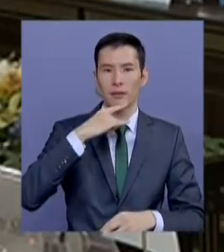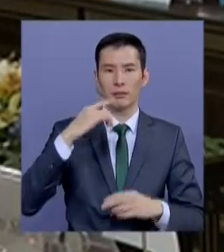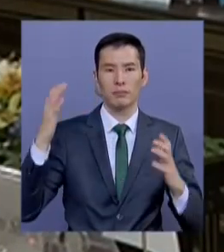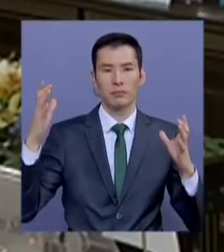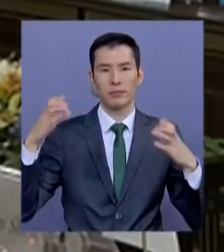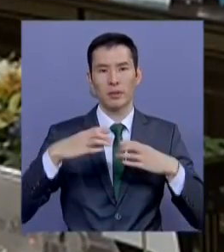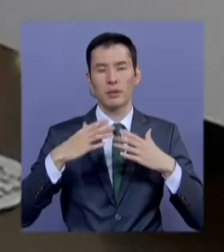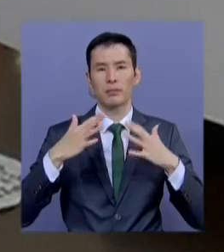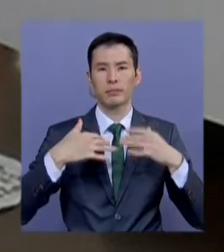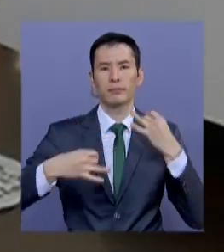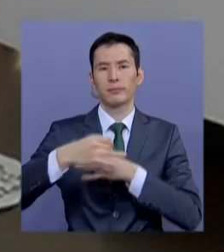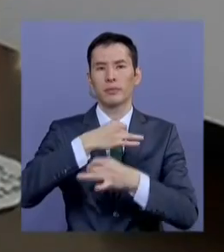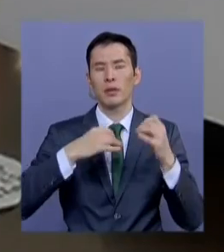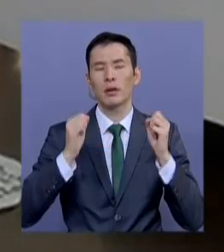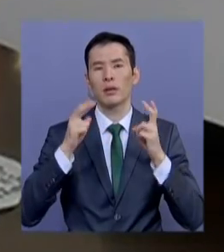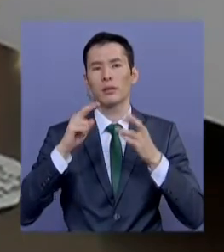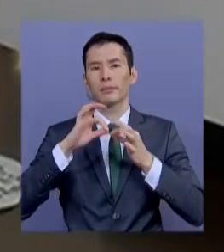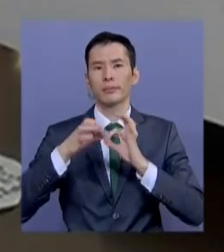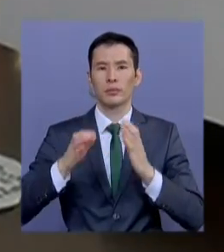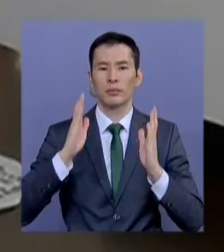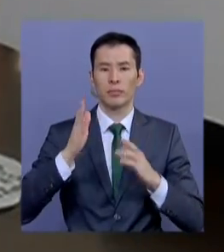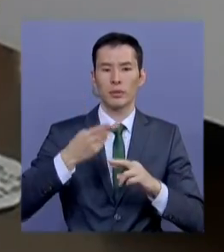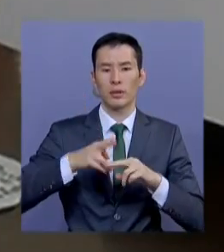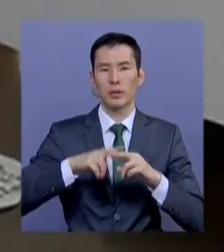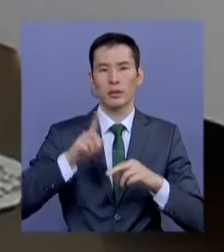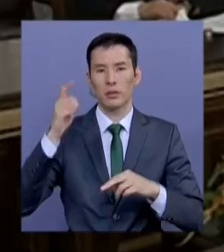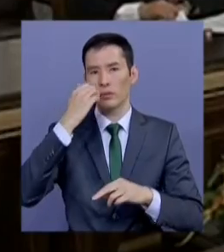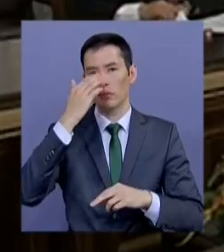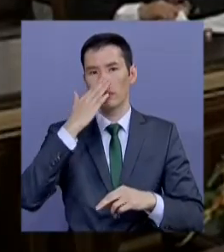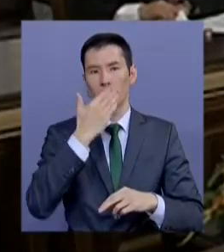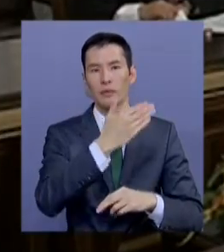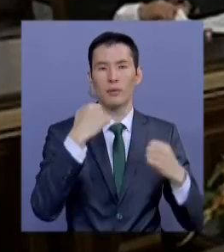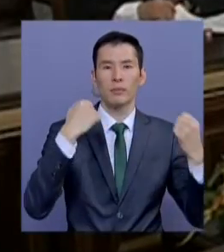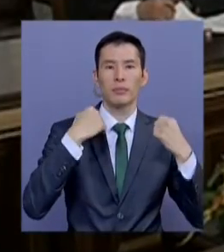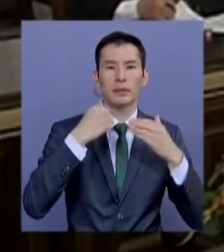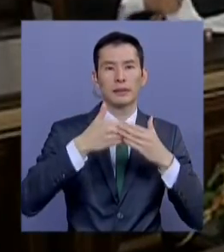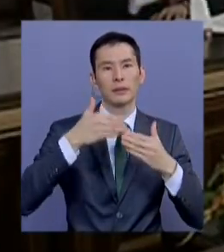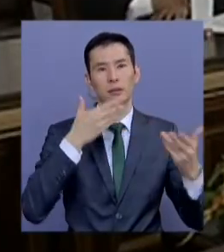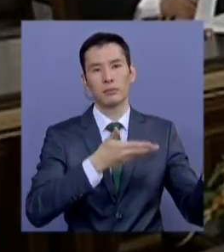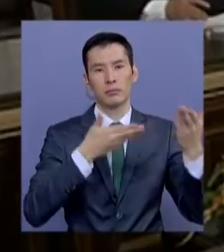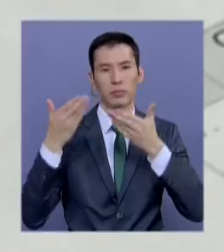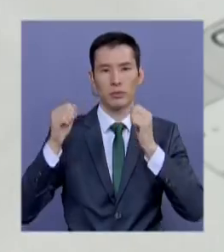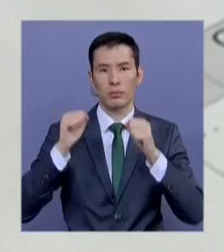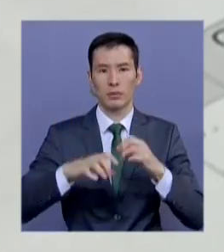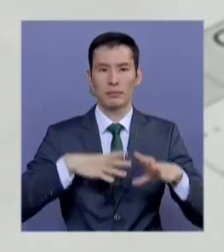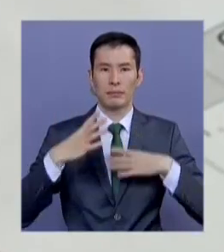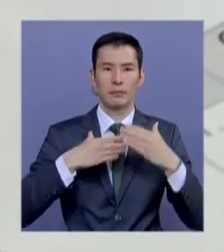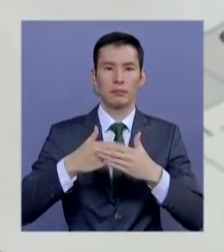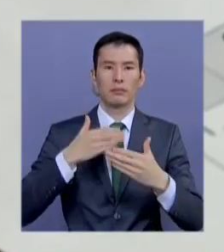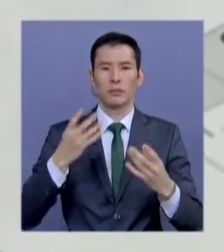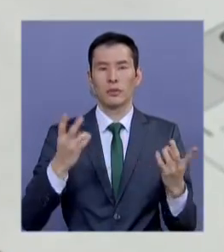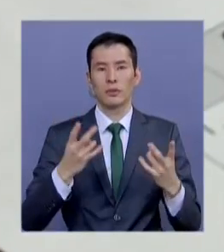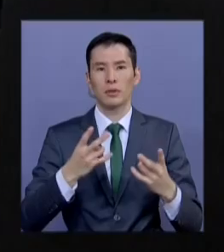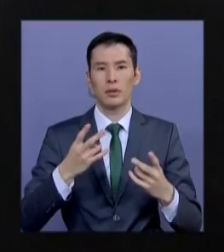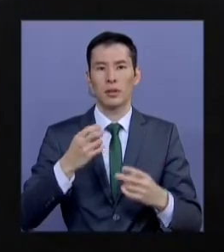қалай жүріп жатқаны талқыланды. Келесі жылы Олимпиада ойындары Токио қаласында 24-ші шілде мен 9-ші мамыр аралығында өтеді.